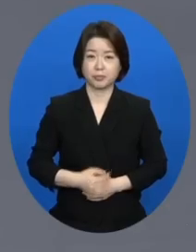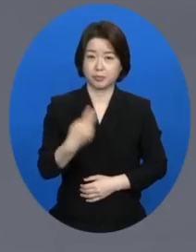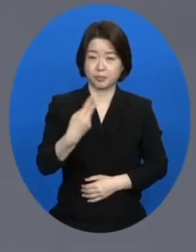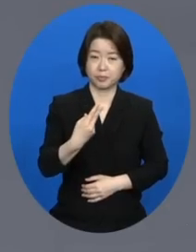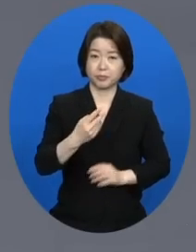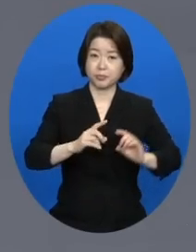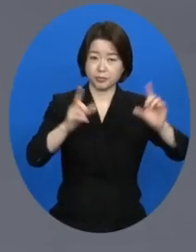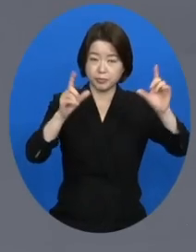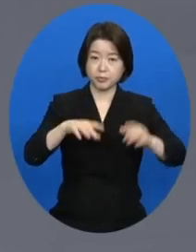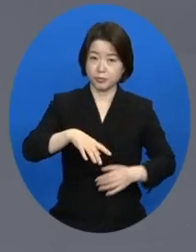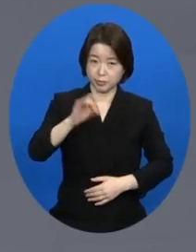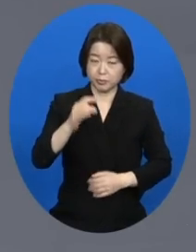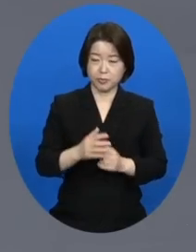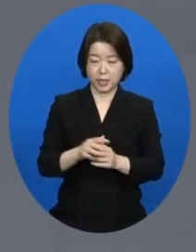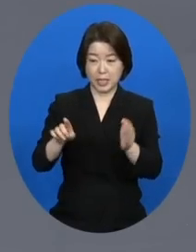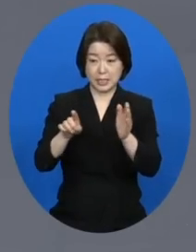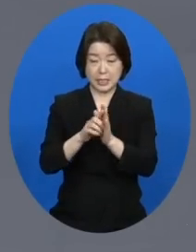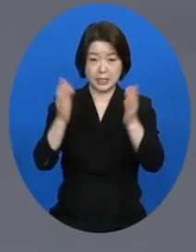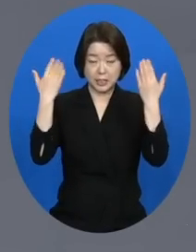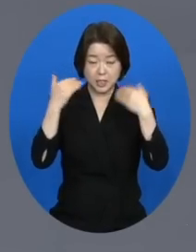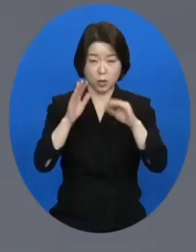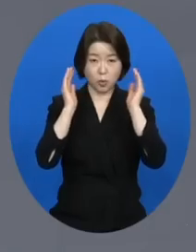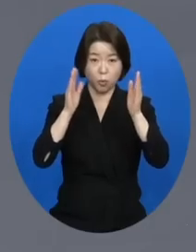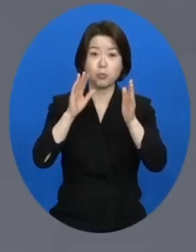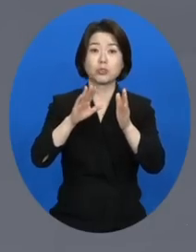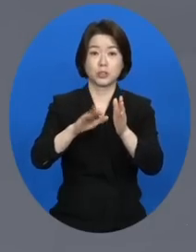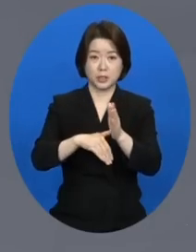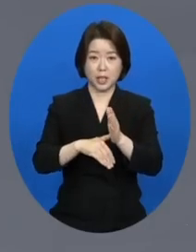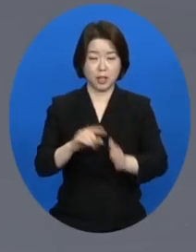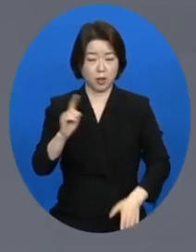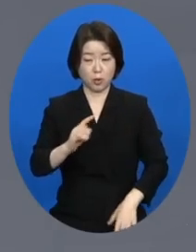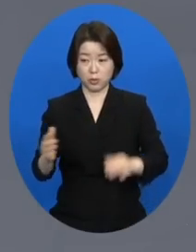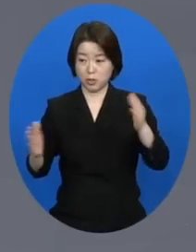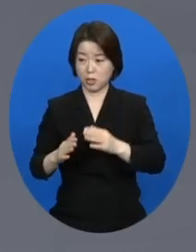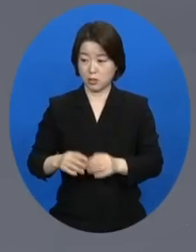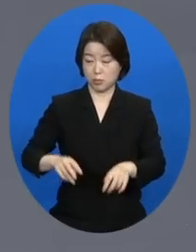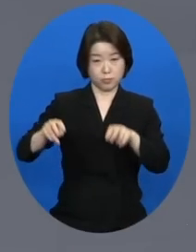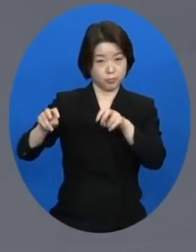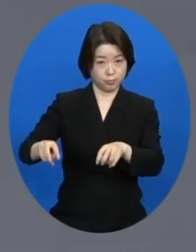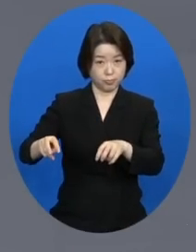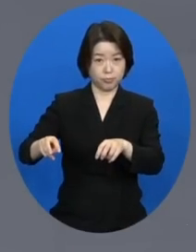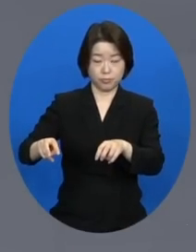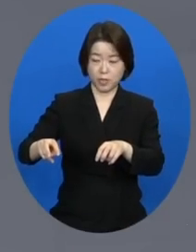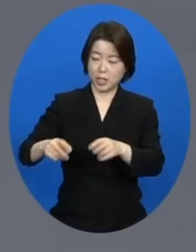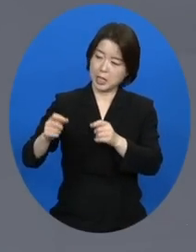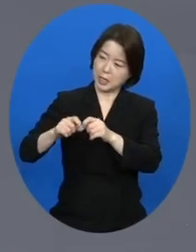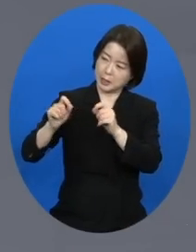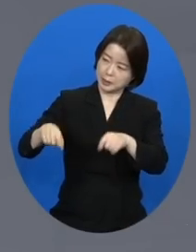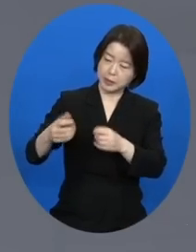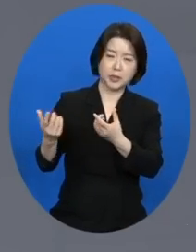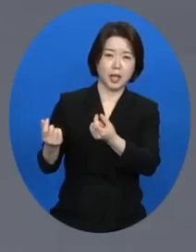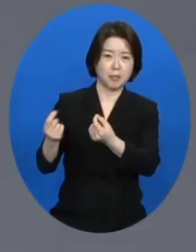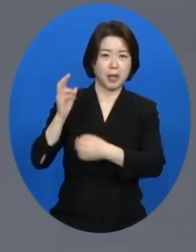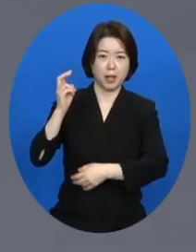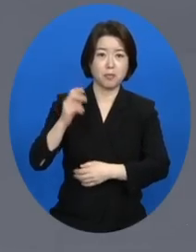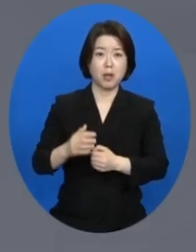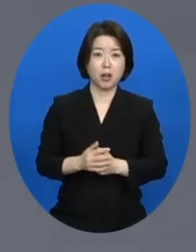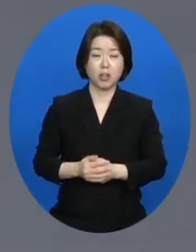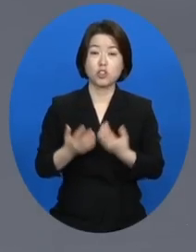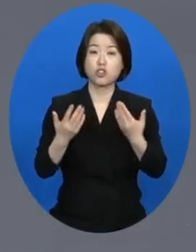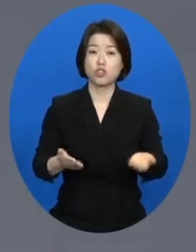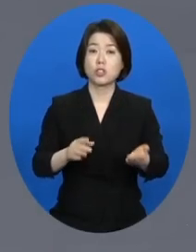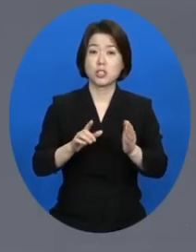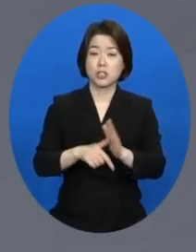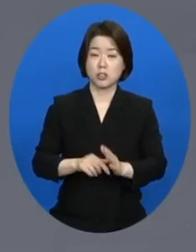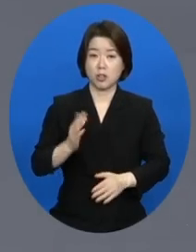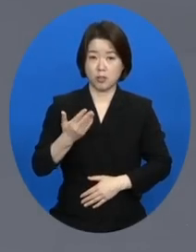초에 신학교 수업을 듣는데 어떤 학생이 제 옆에 앉았어요. 아마 동기였던 것 같아요. 쉬는 시간이